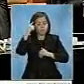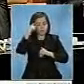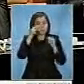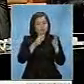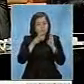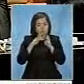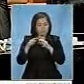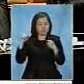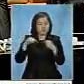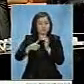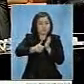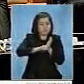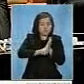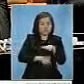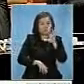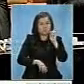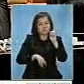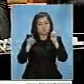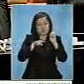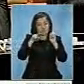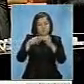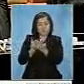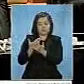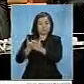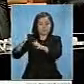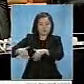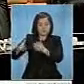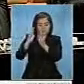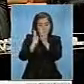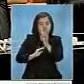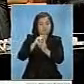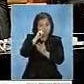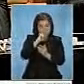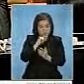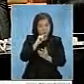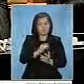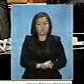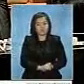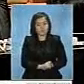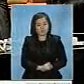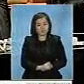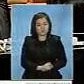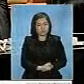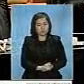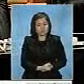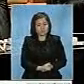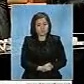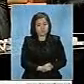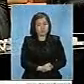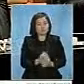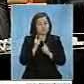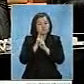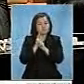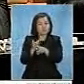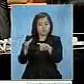ณะไม่เกินร้อยละ50ของ GDP ผมต้องขออนุญาตเรียนไม่เห็นด้วยกับคำอภิปรายว่